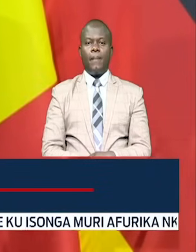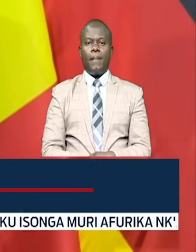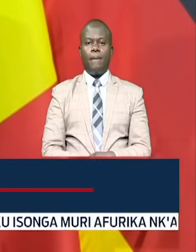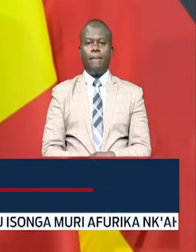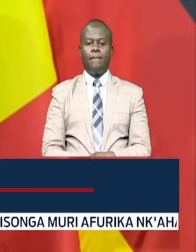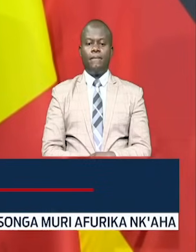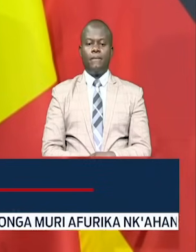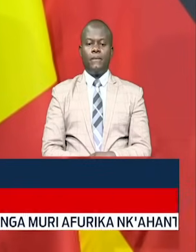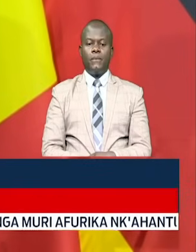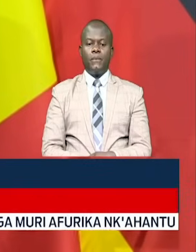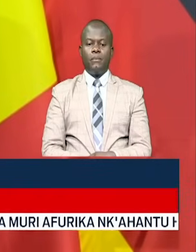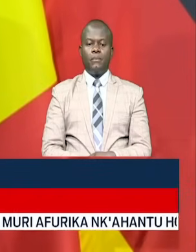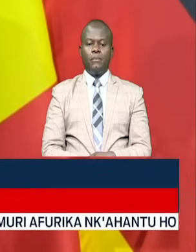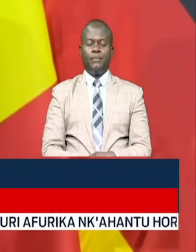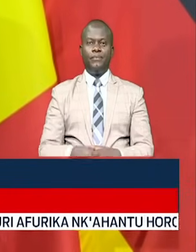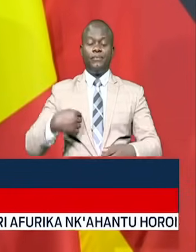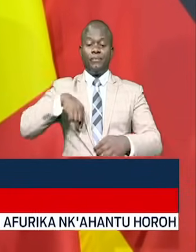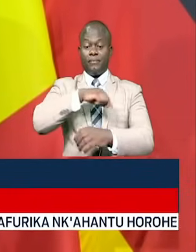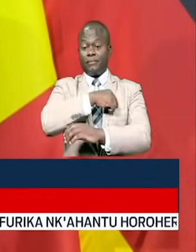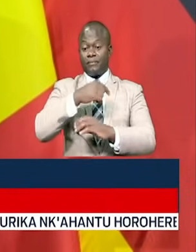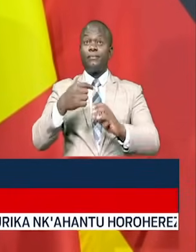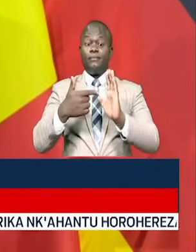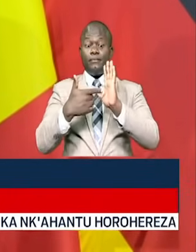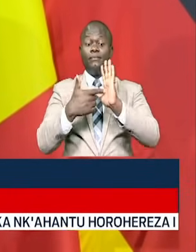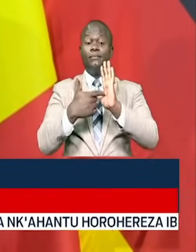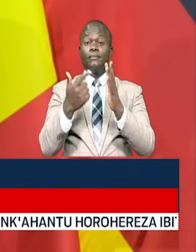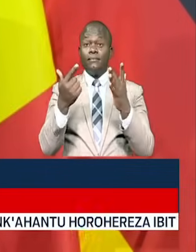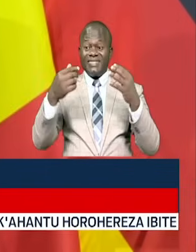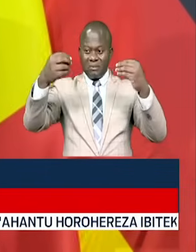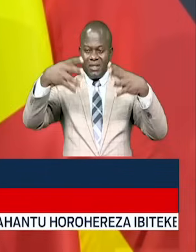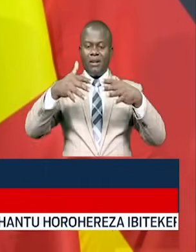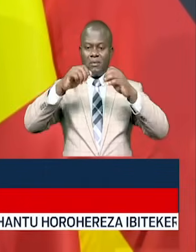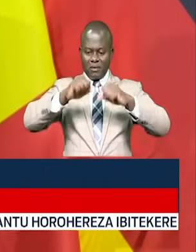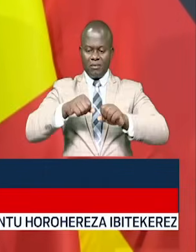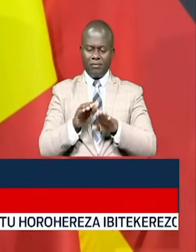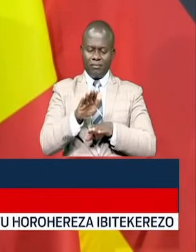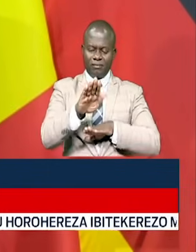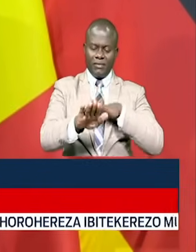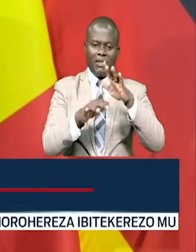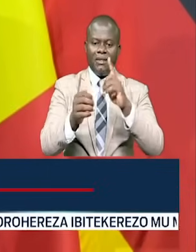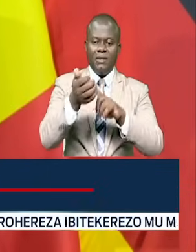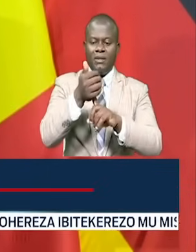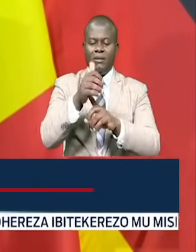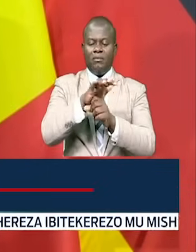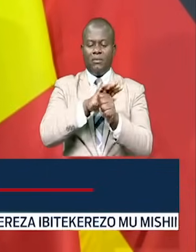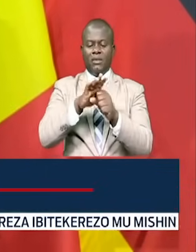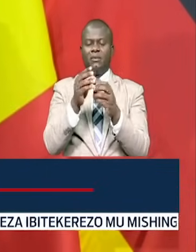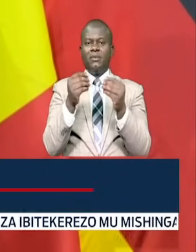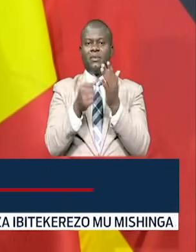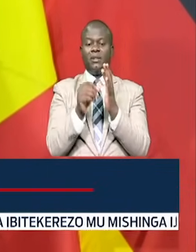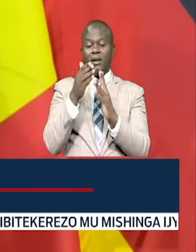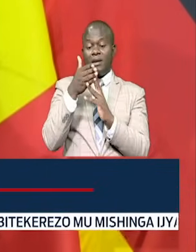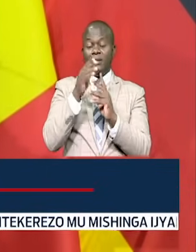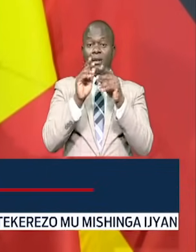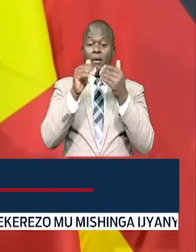example. Turi hano nk'urugero rw'ibifatika ku ntambwe yuzuye imaze guterwa mu kuziba icyuho cyahozeho hagati